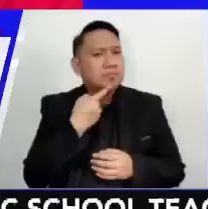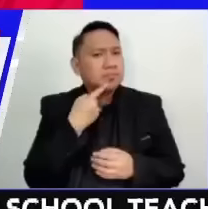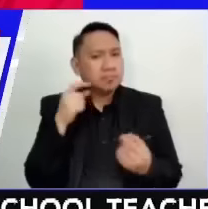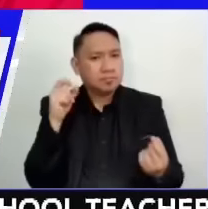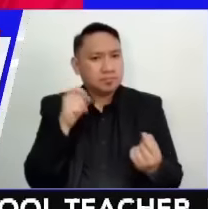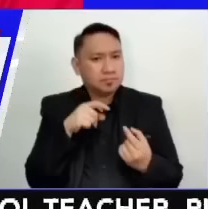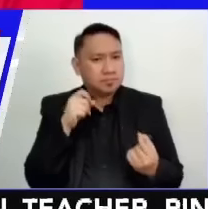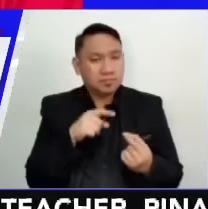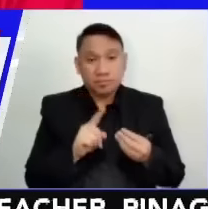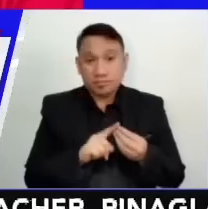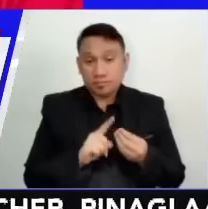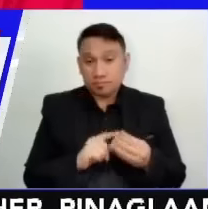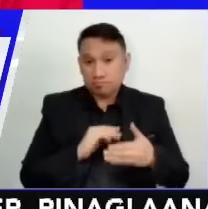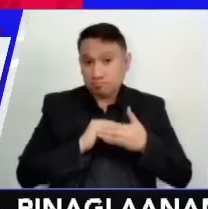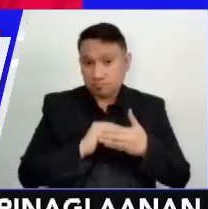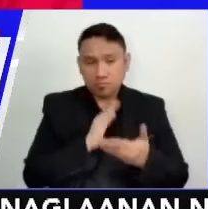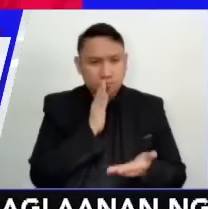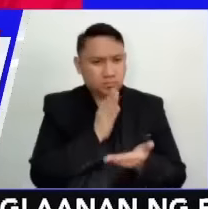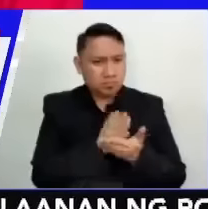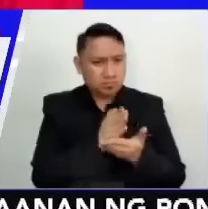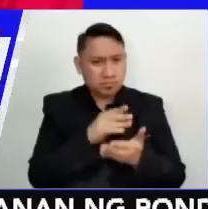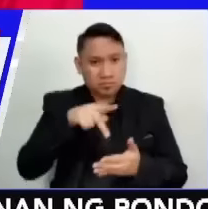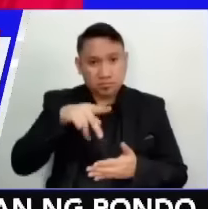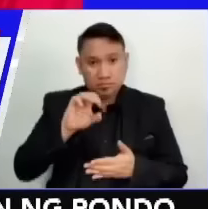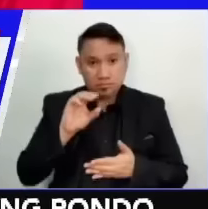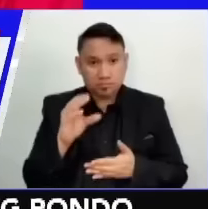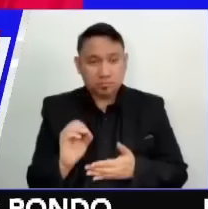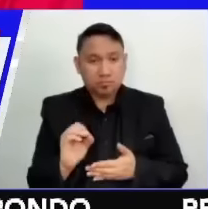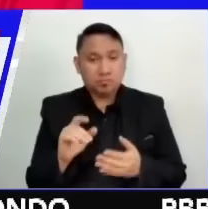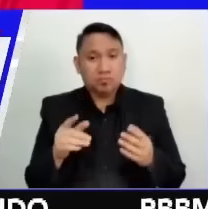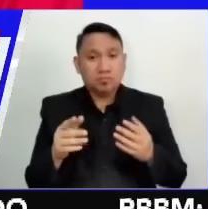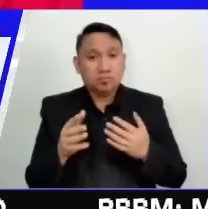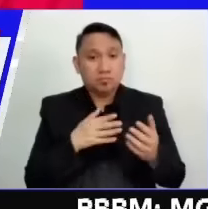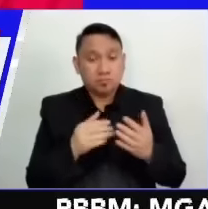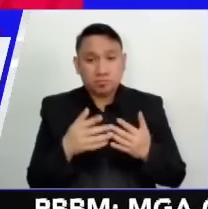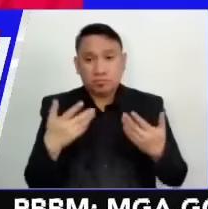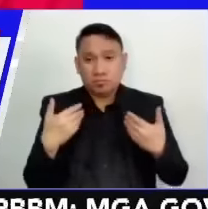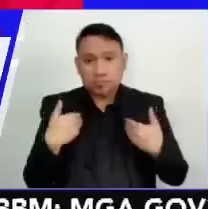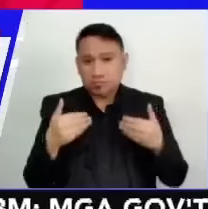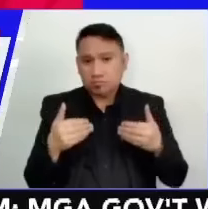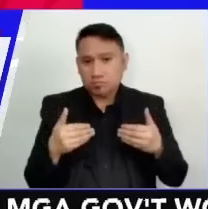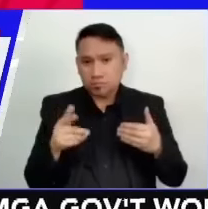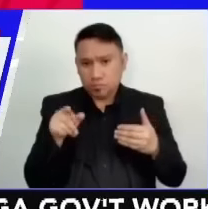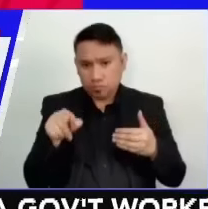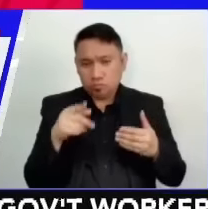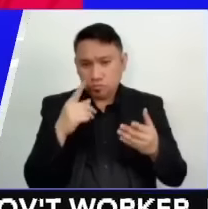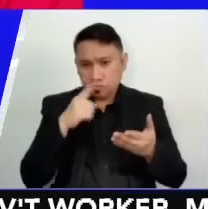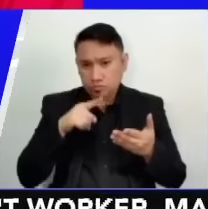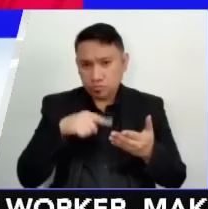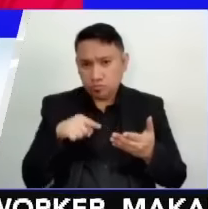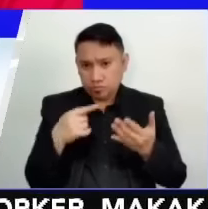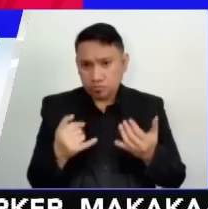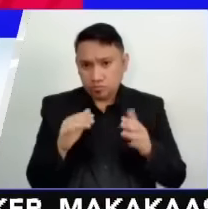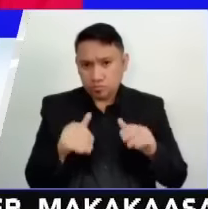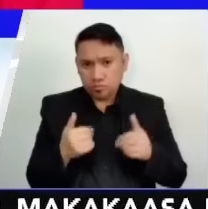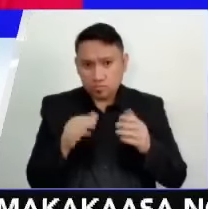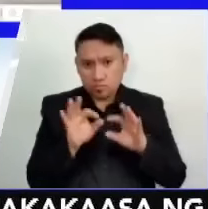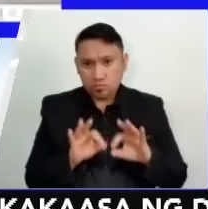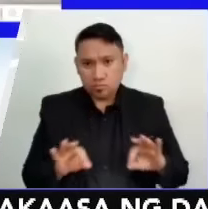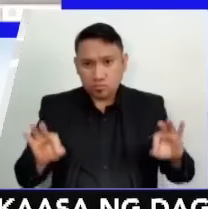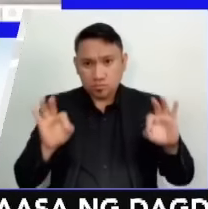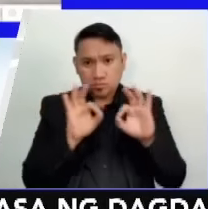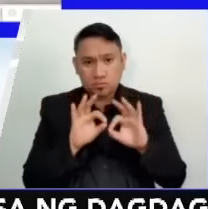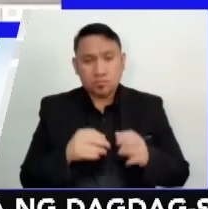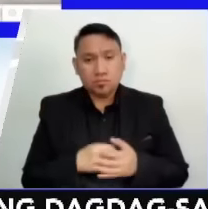mga ito ni Pangulong bombong Marcos sa gitna po ng isas niyong imbestigasyon Gaano kahalaga ito unang-una sa lahat